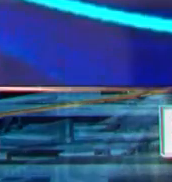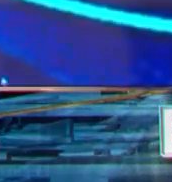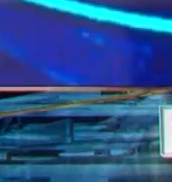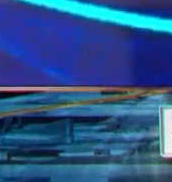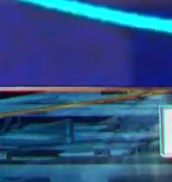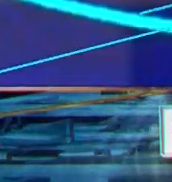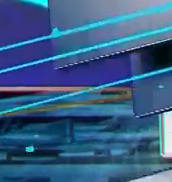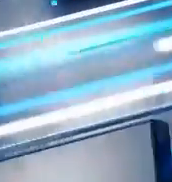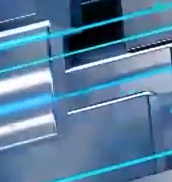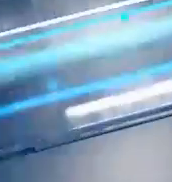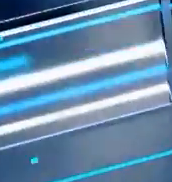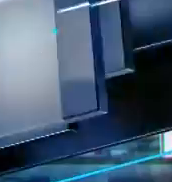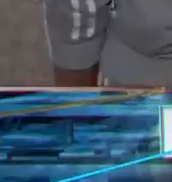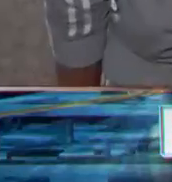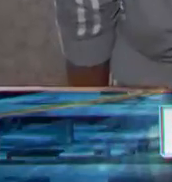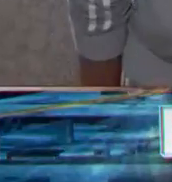тексереді.